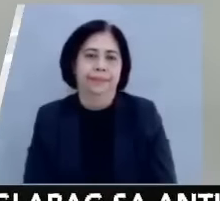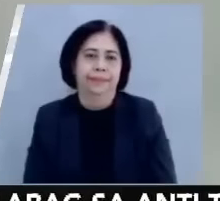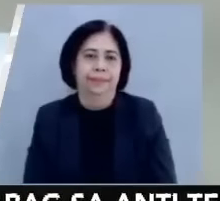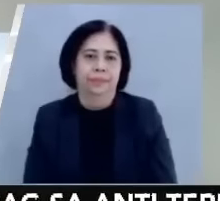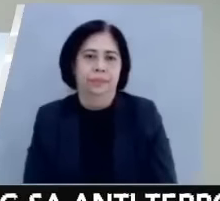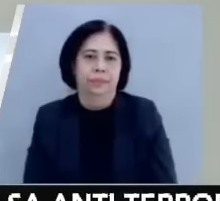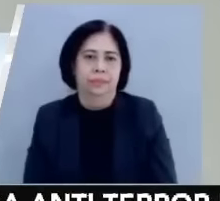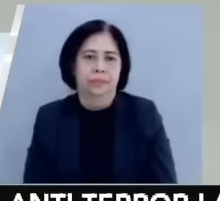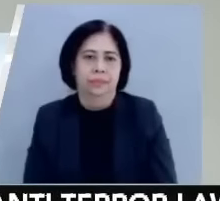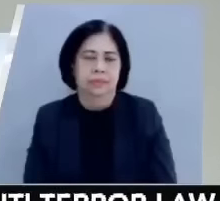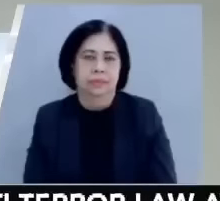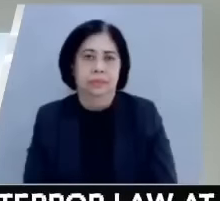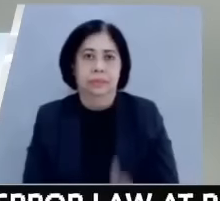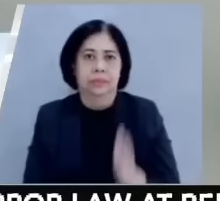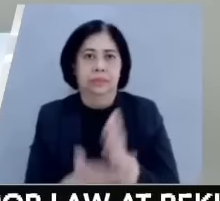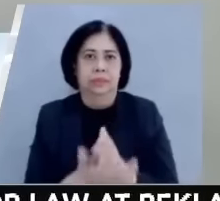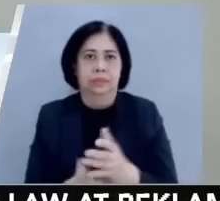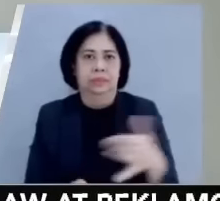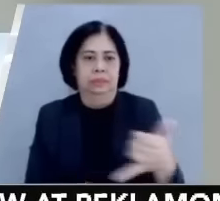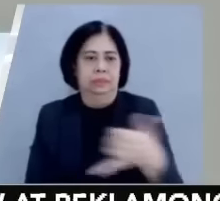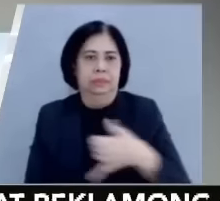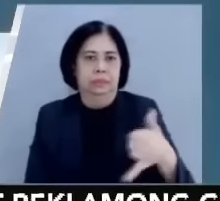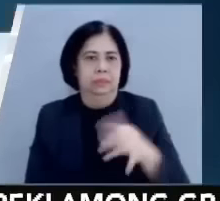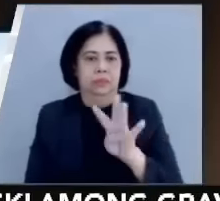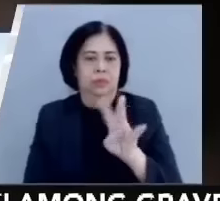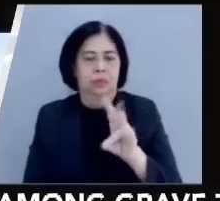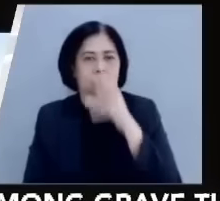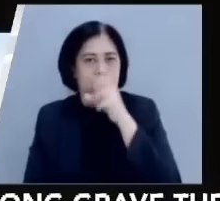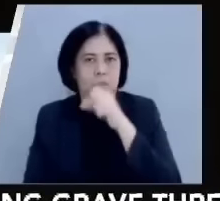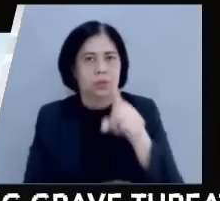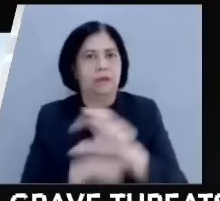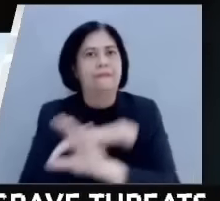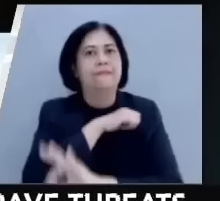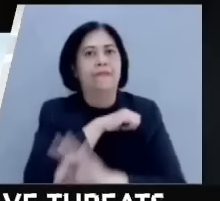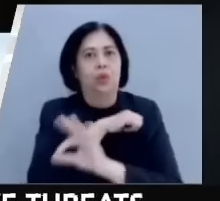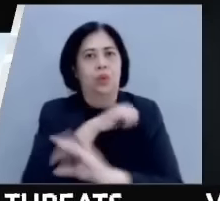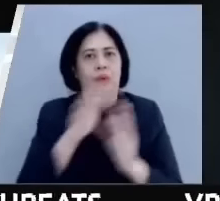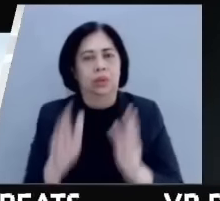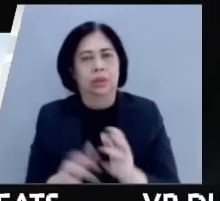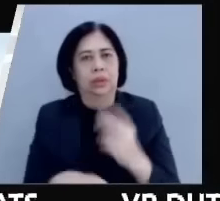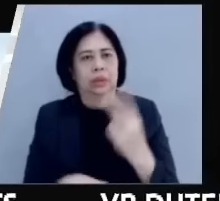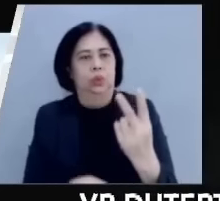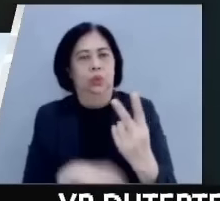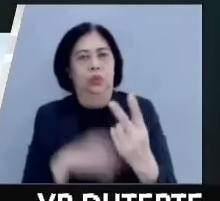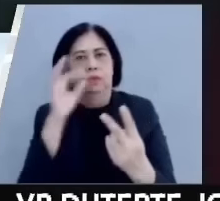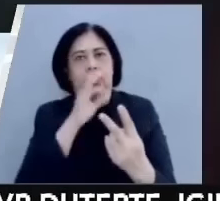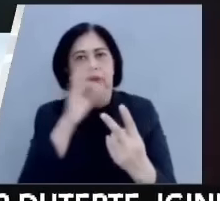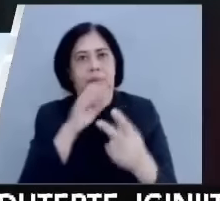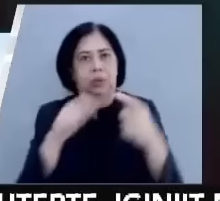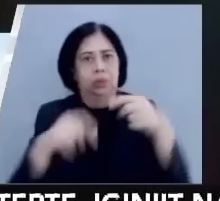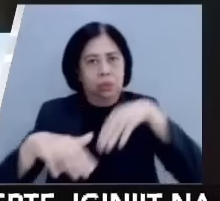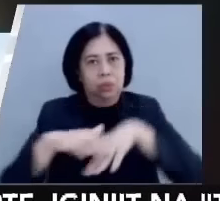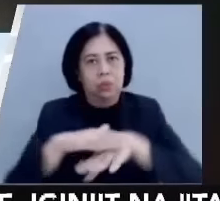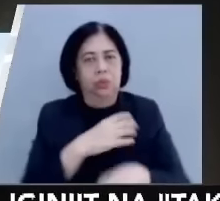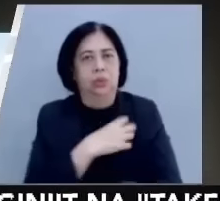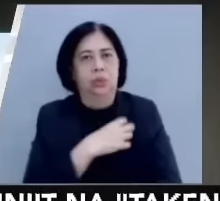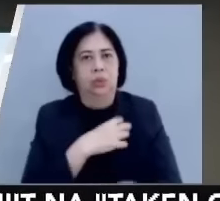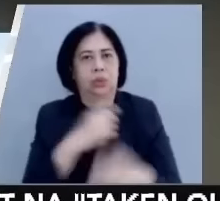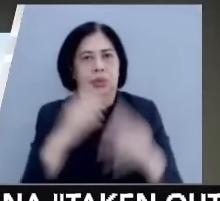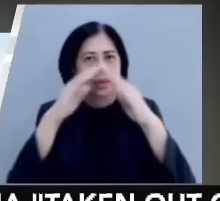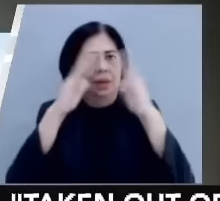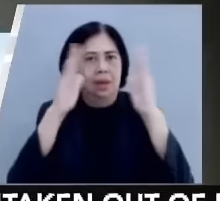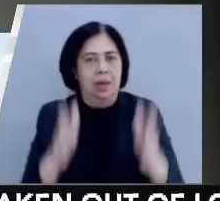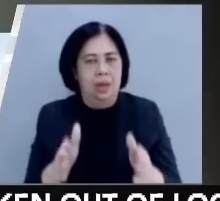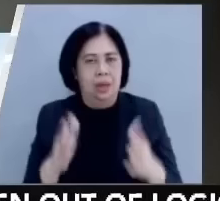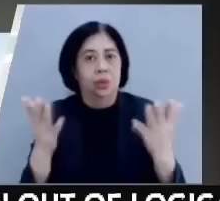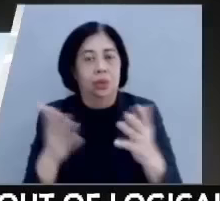Natigil ang inuman ng 47-anyos na dayuhang ito at ng dalawang Pinoy nang pasukin ng pulisya ang bahay nila sa Tejeros,